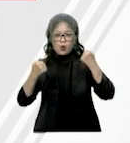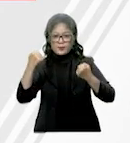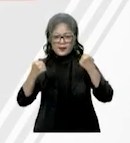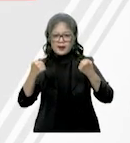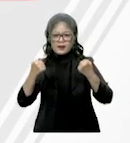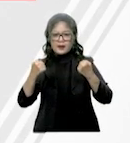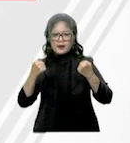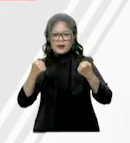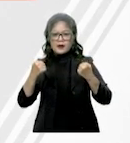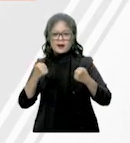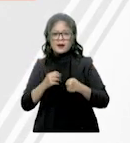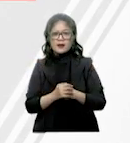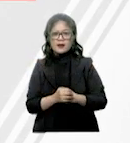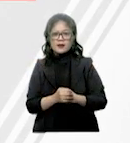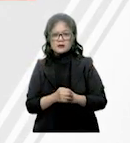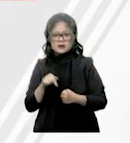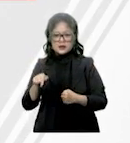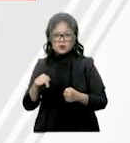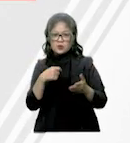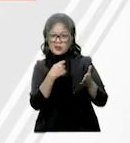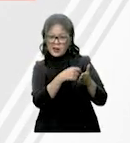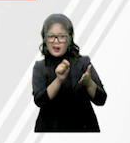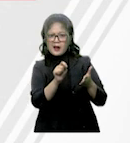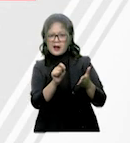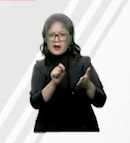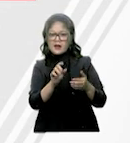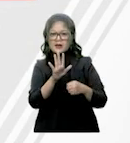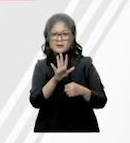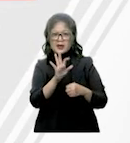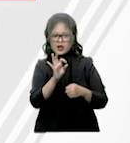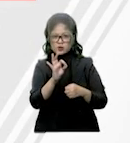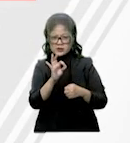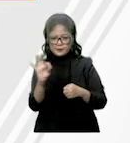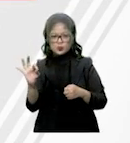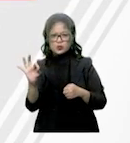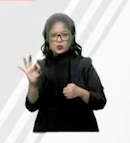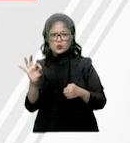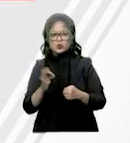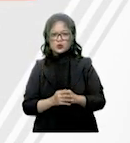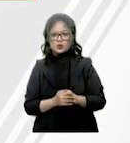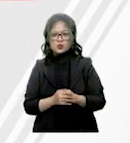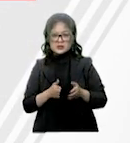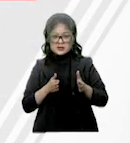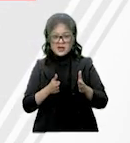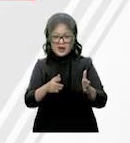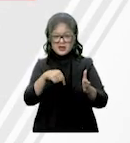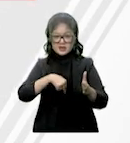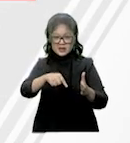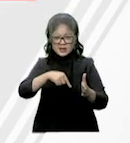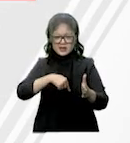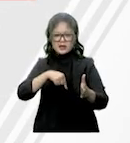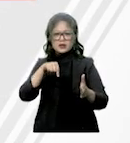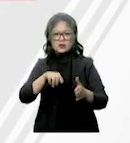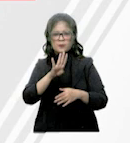ataupun mobil akan dikenakan denda sebesar Rp500.000. Selain di Jalan Perintis Kemerdekaan ini, terdapat 4